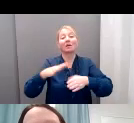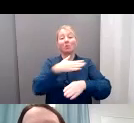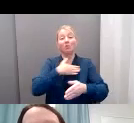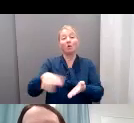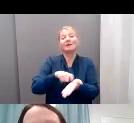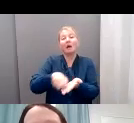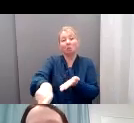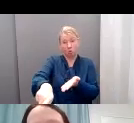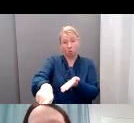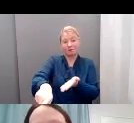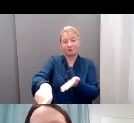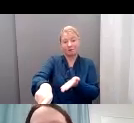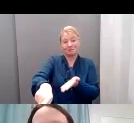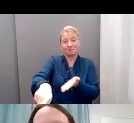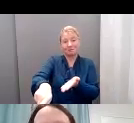vi har